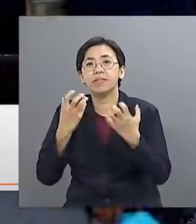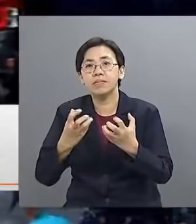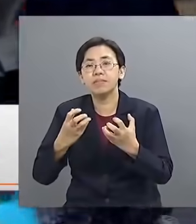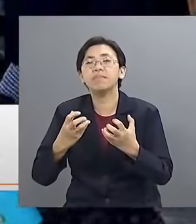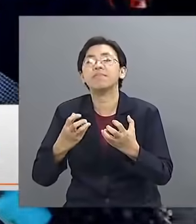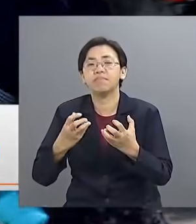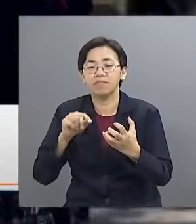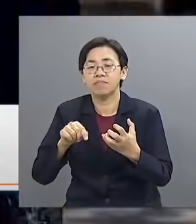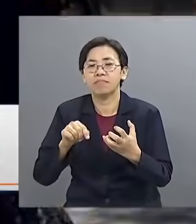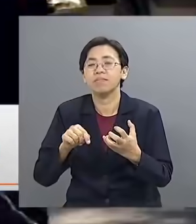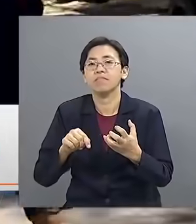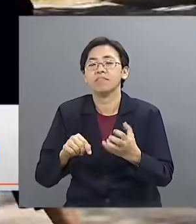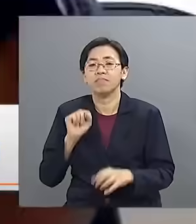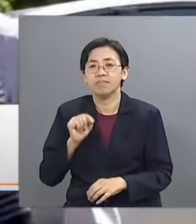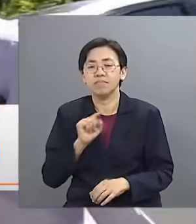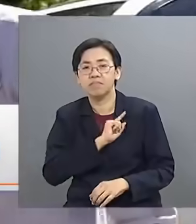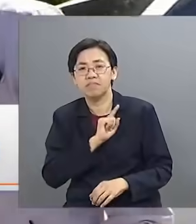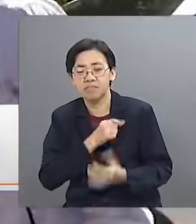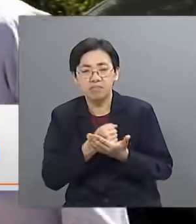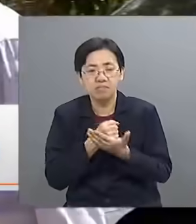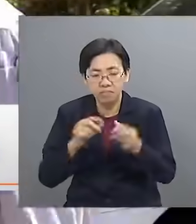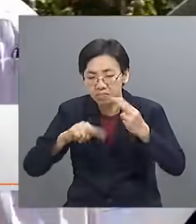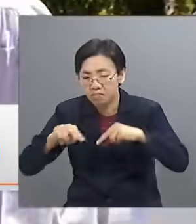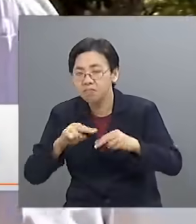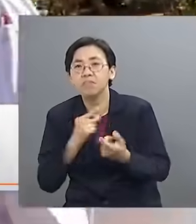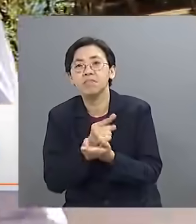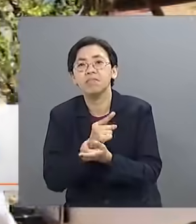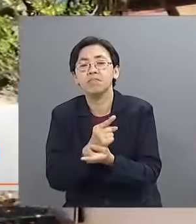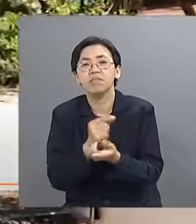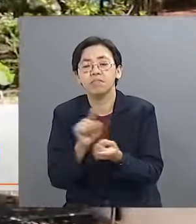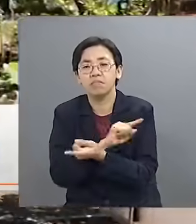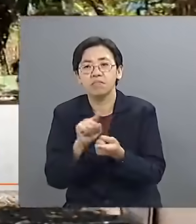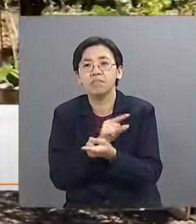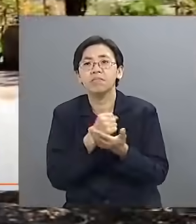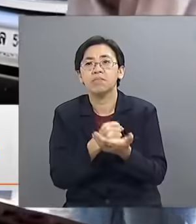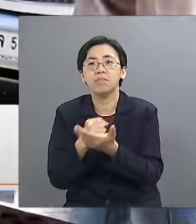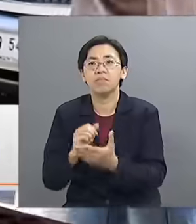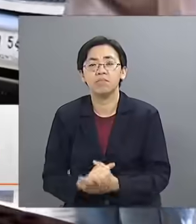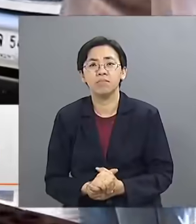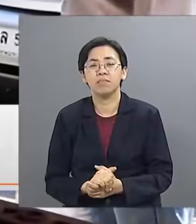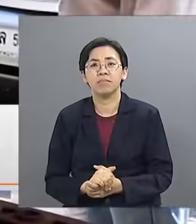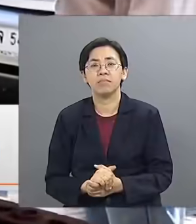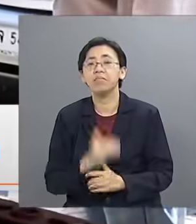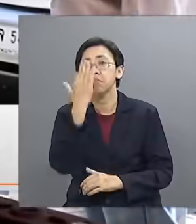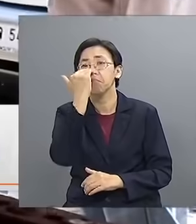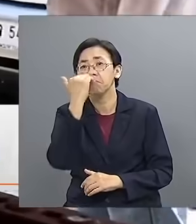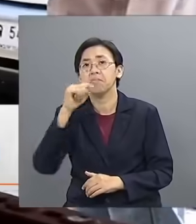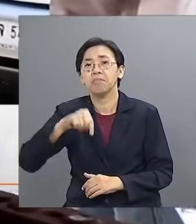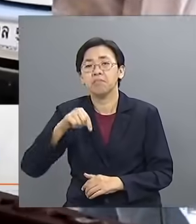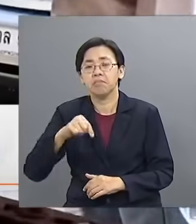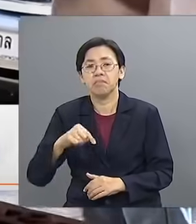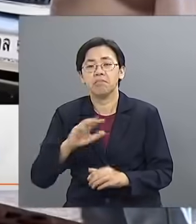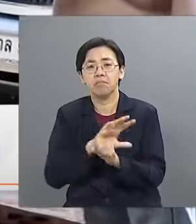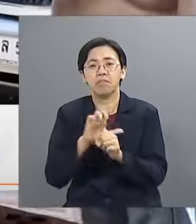ละก็มีหน้าที่ช่วยกันรับผิดชอบสังคมของคนบ่อไร่และเมืองตราดนะคะเนื่องจากโควิด-19 นี้